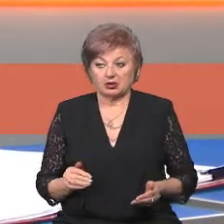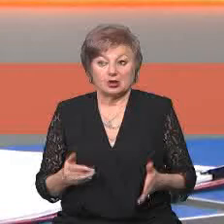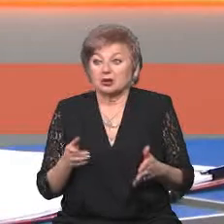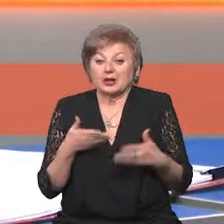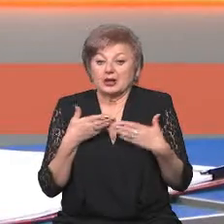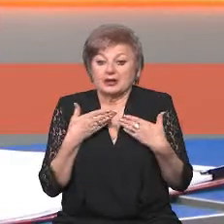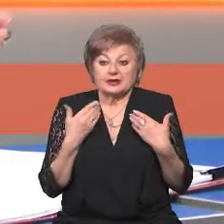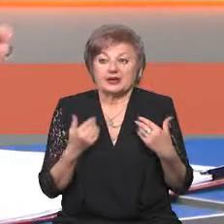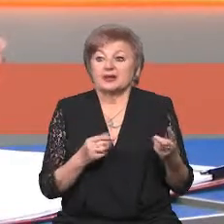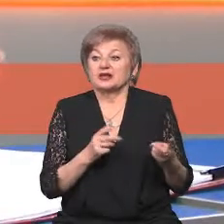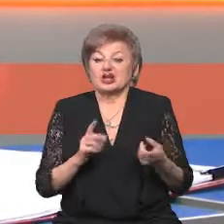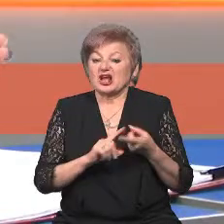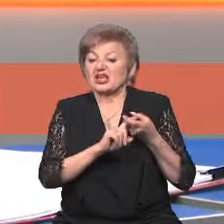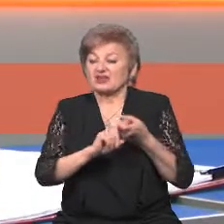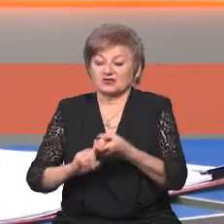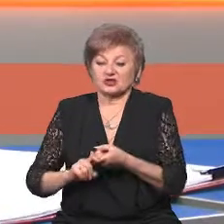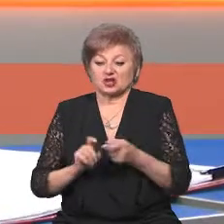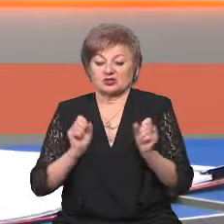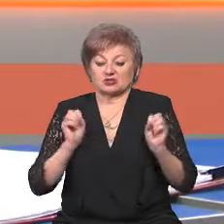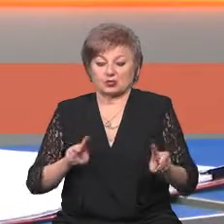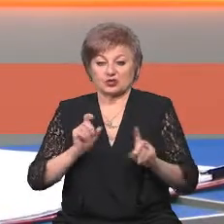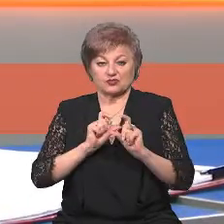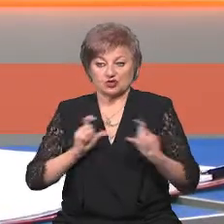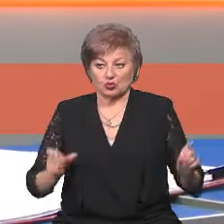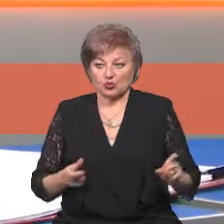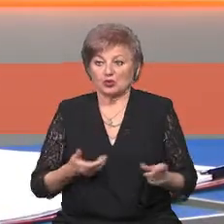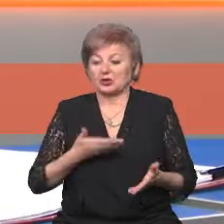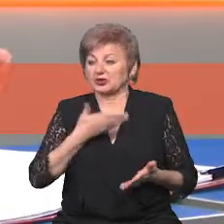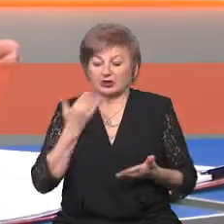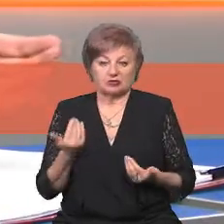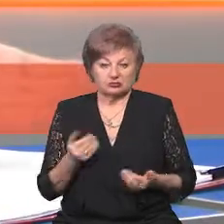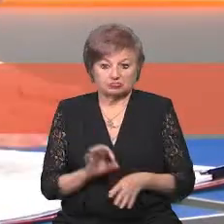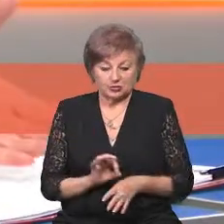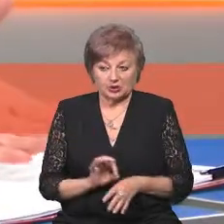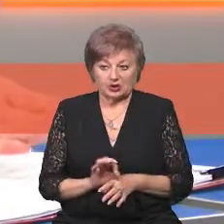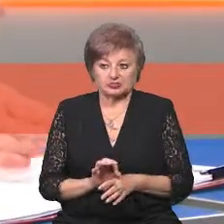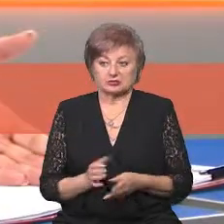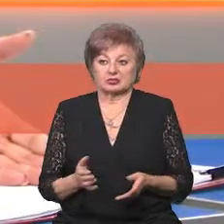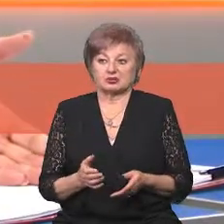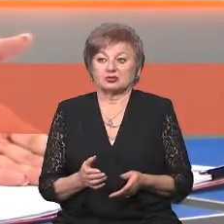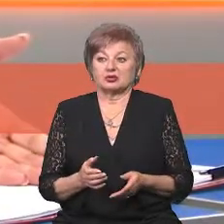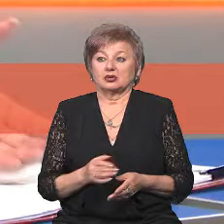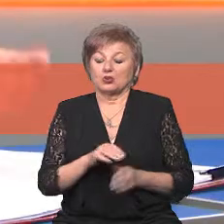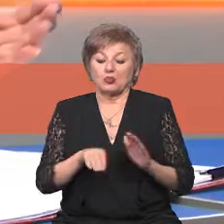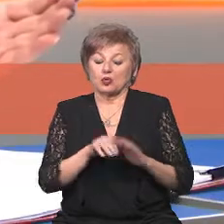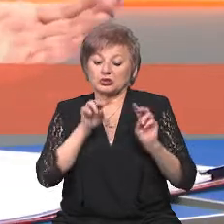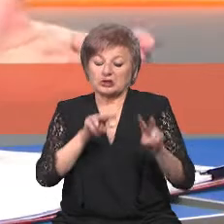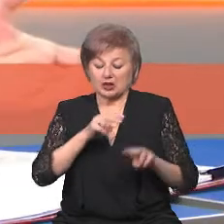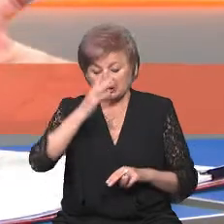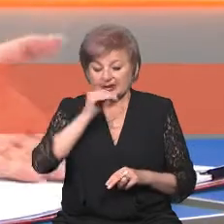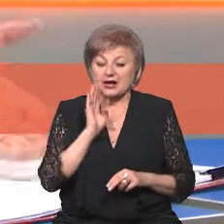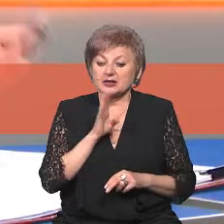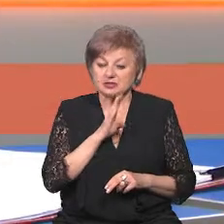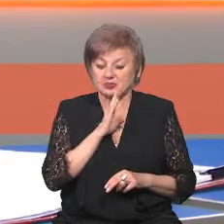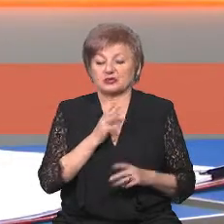немає ніякої інфекційної сьогодні загрози в школі, немає спалаху. Дитина під наглядом батьків, під